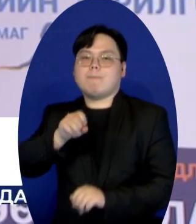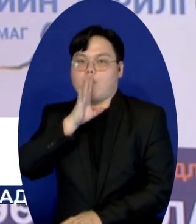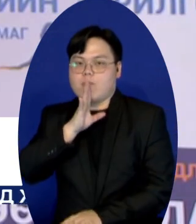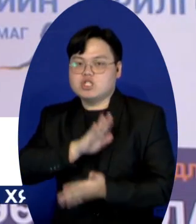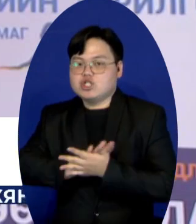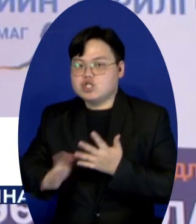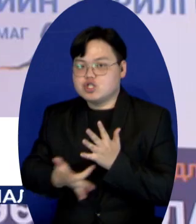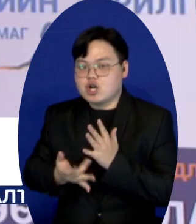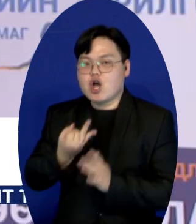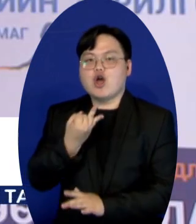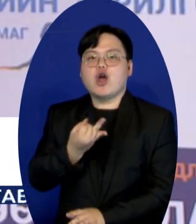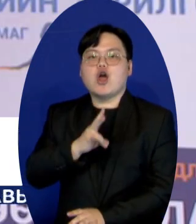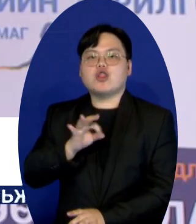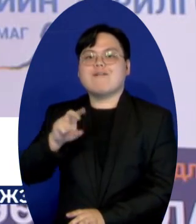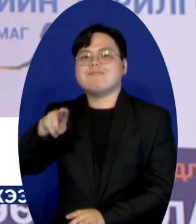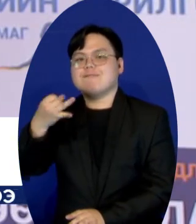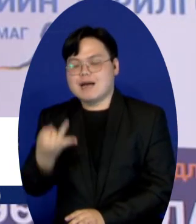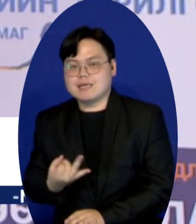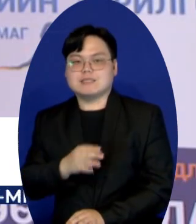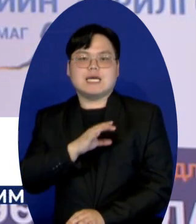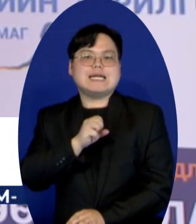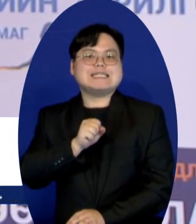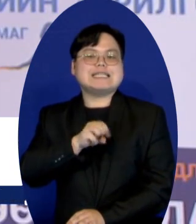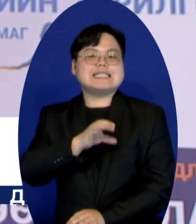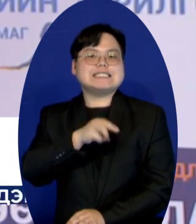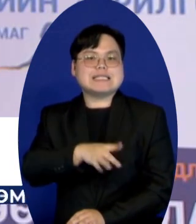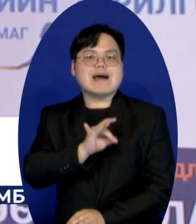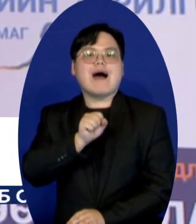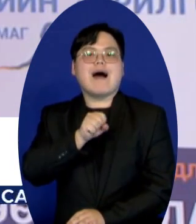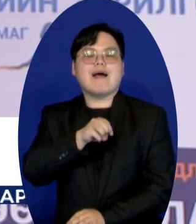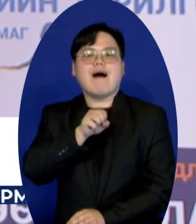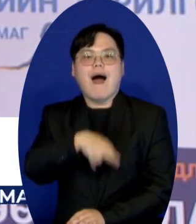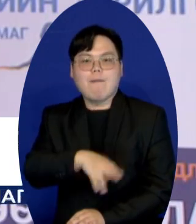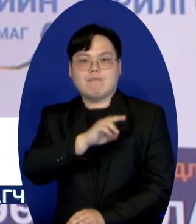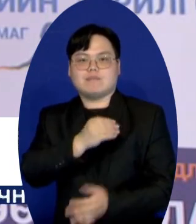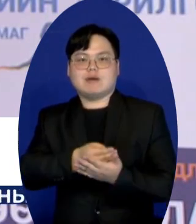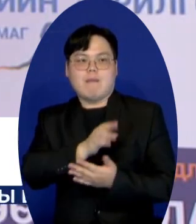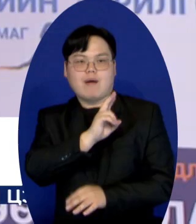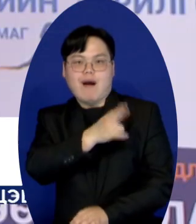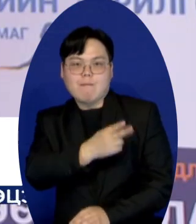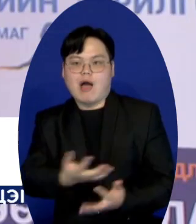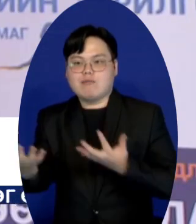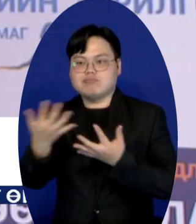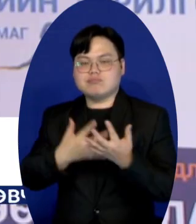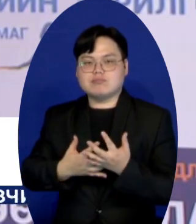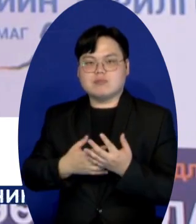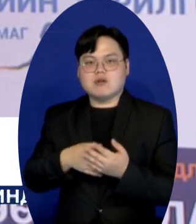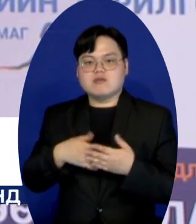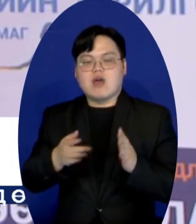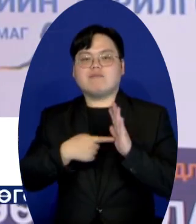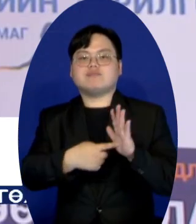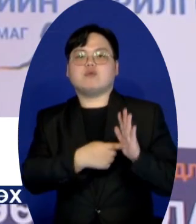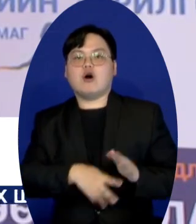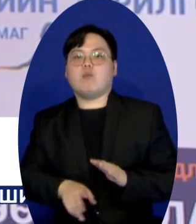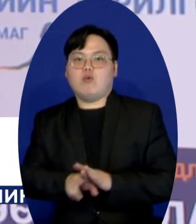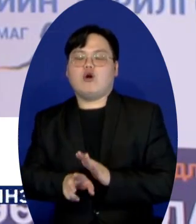шин технологи, инновац, стартап компаниудын одоо үзэсгэлэн худалдаа зохион байгуулагдаж байгаа. За эрдэмтэн судлаач